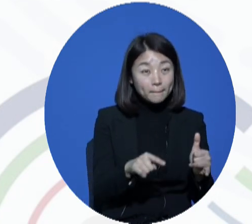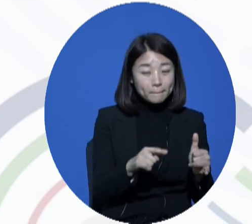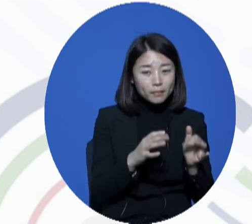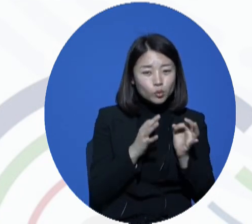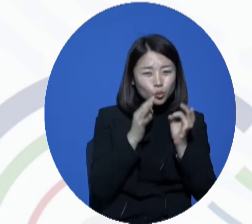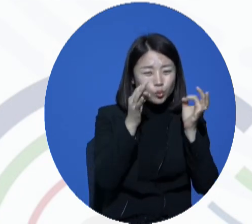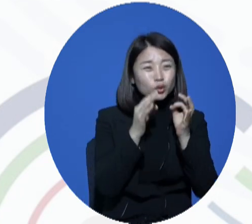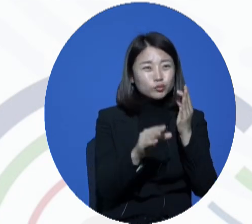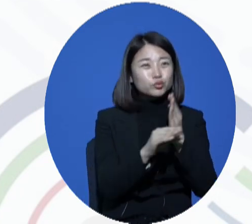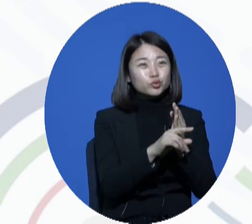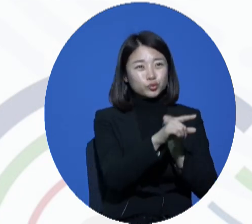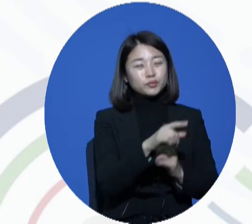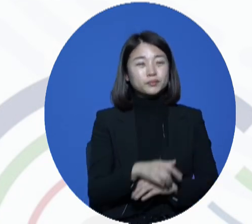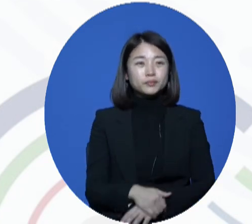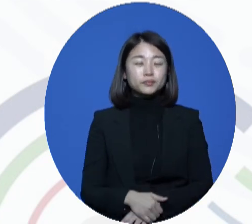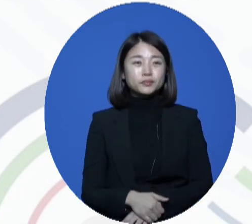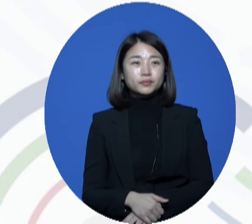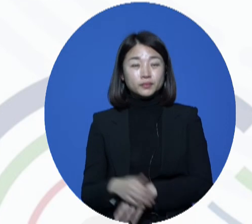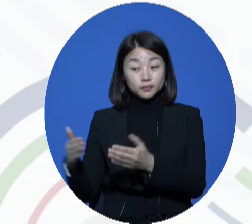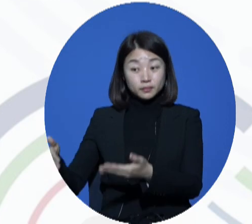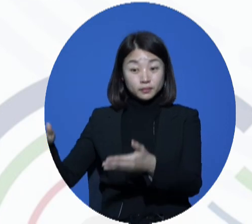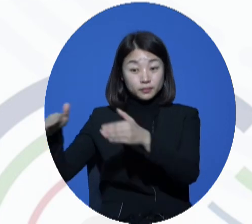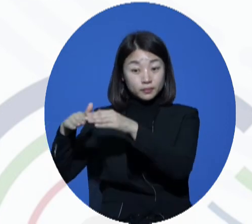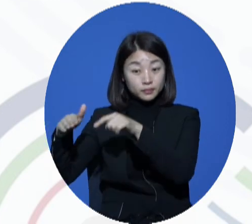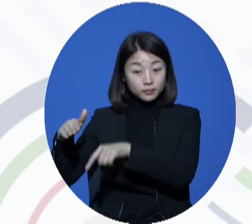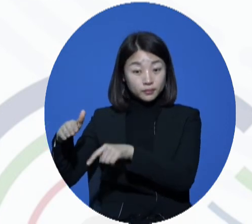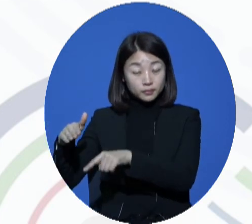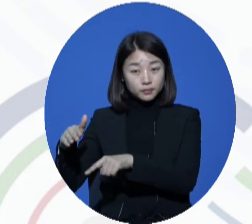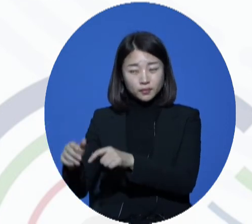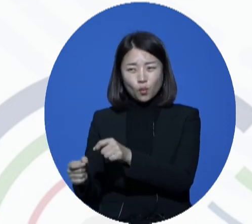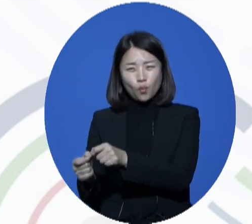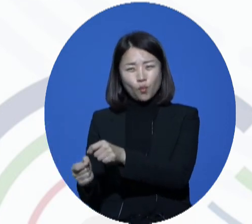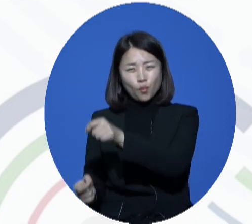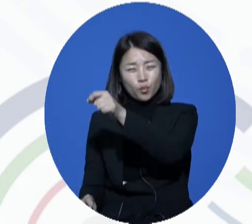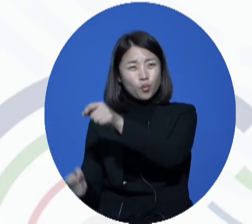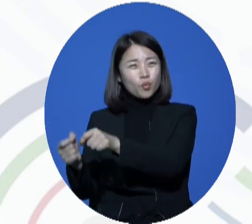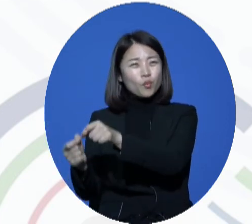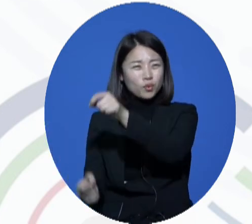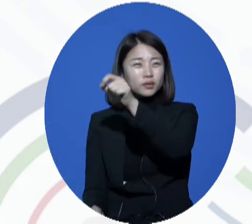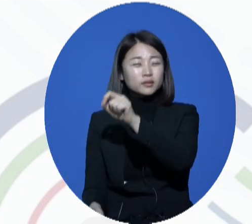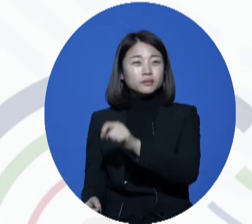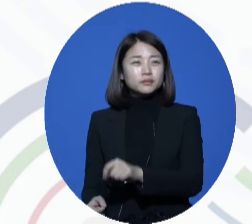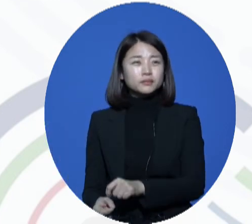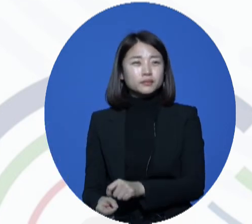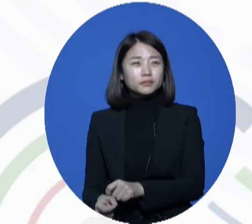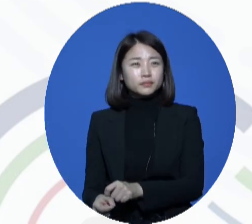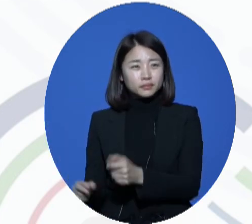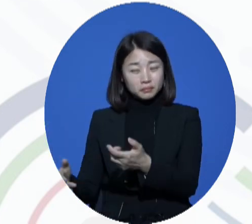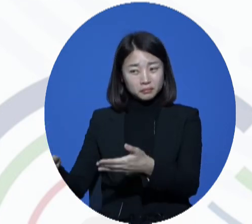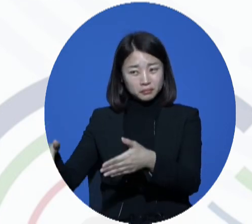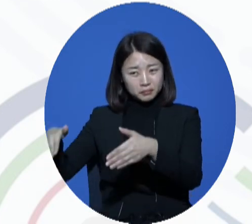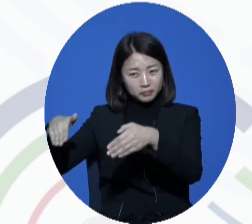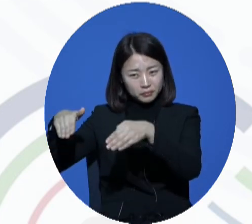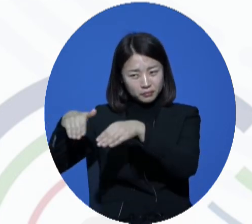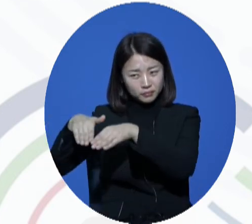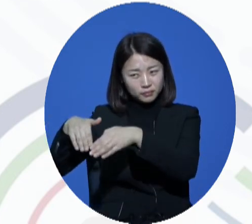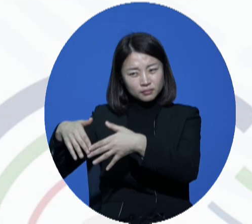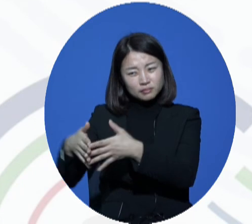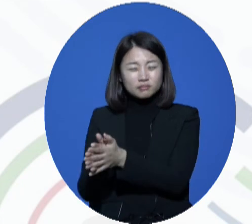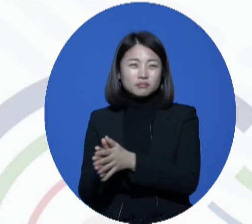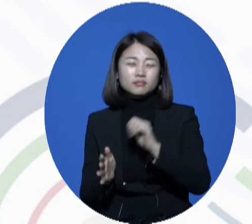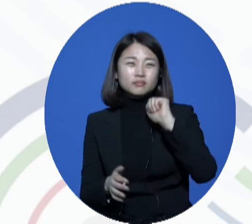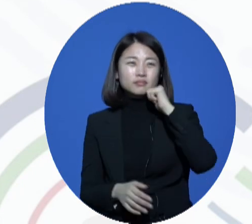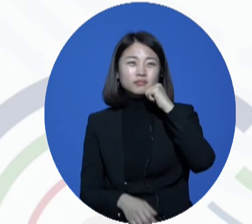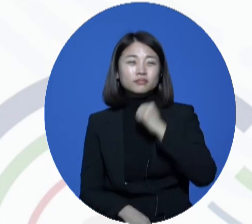개발을 하려고 하고 있습니다. 그런데 시설들은 이미 오랜 역사를 가지고 가지고 있기 때문에 완전히 벗어나기가 아직